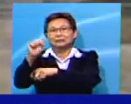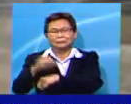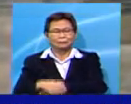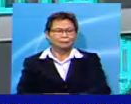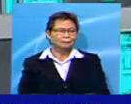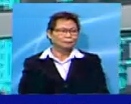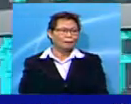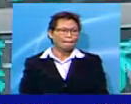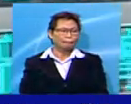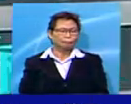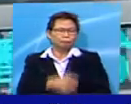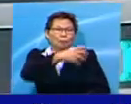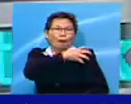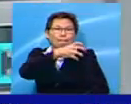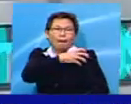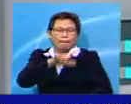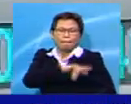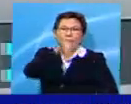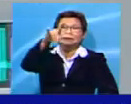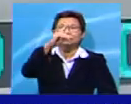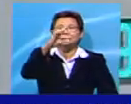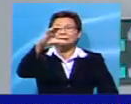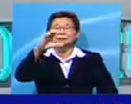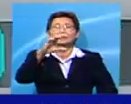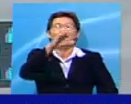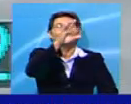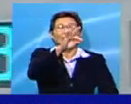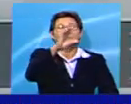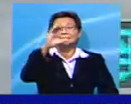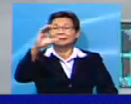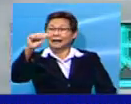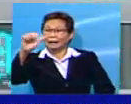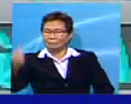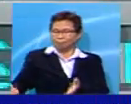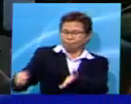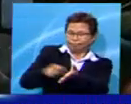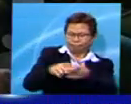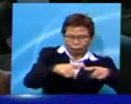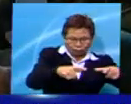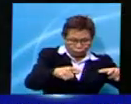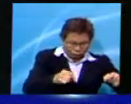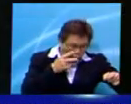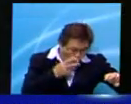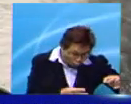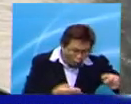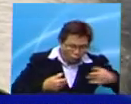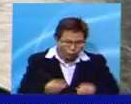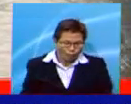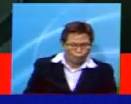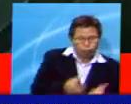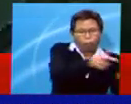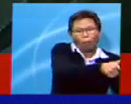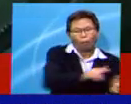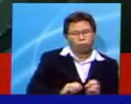silis pihak berkuasa penerbangan awam Salis scaa melaporkan serpihan itu ditemui terdampar di